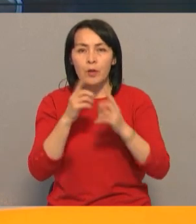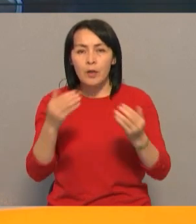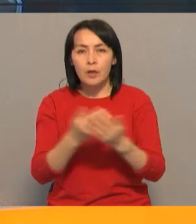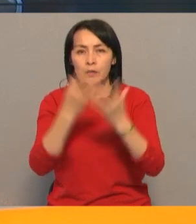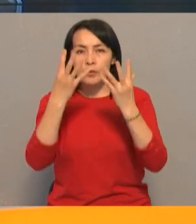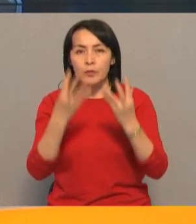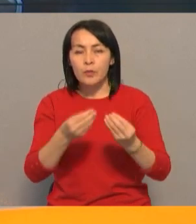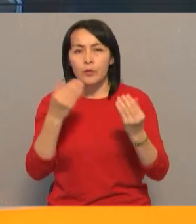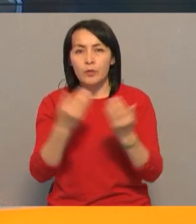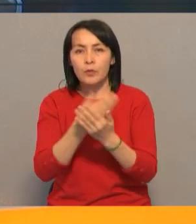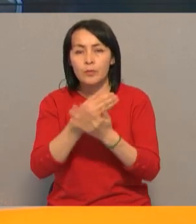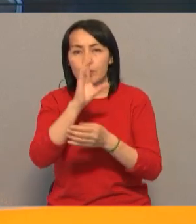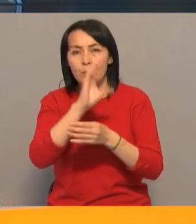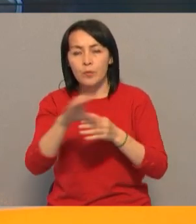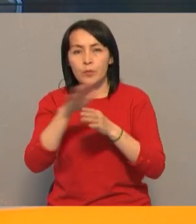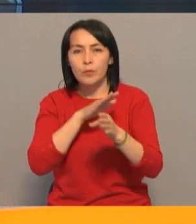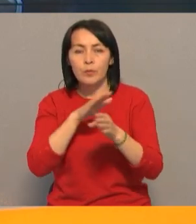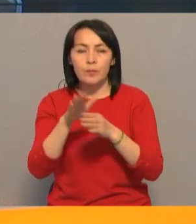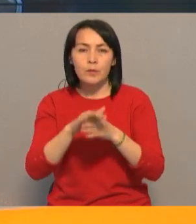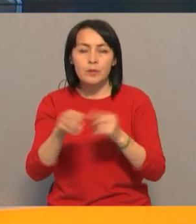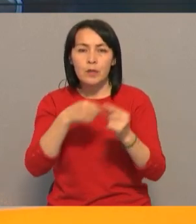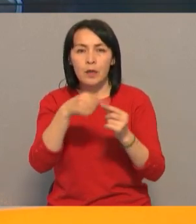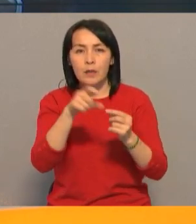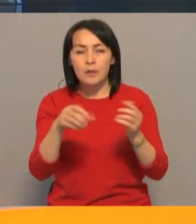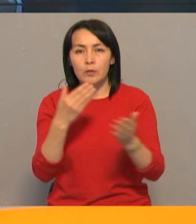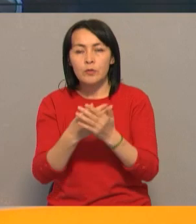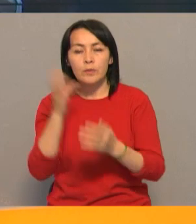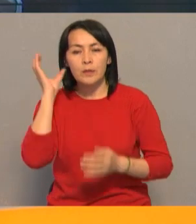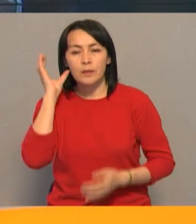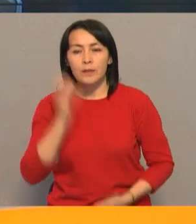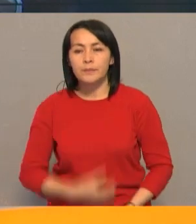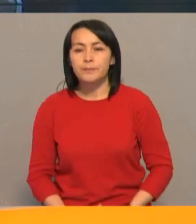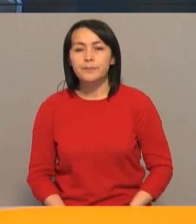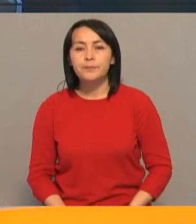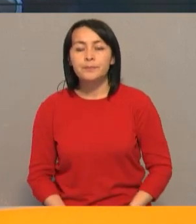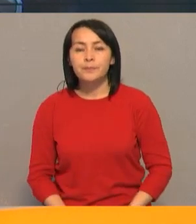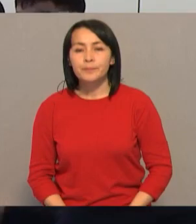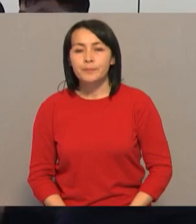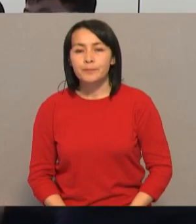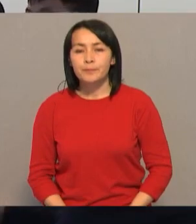заманауи технологияларды өндіру бойынша кәсіпкерлердің ұсыныстарын тыңдады.